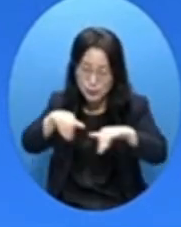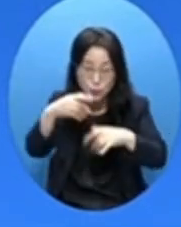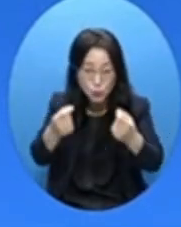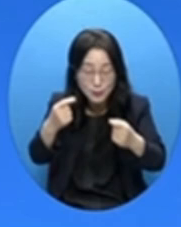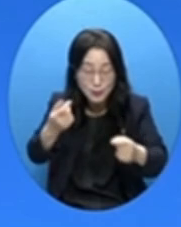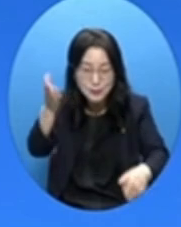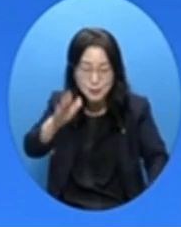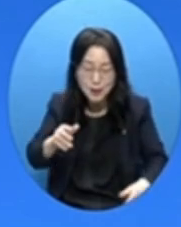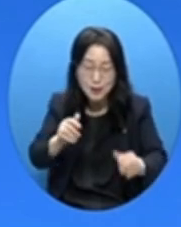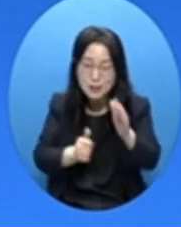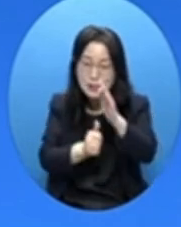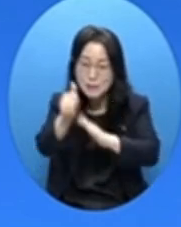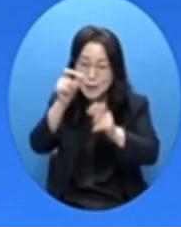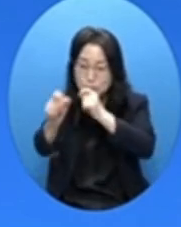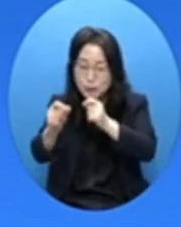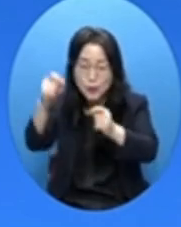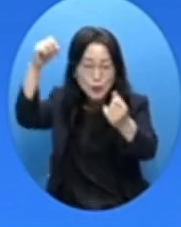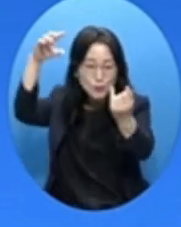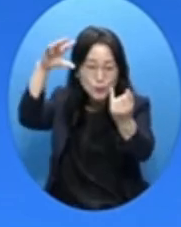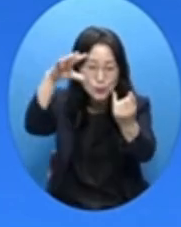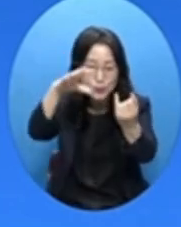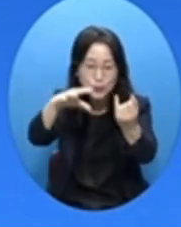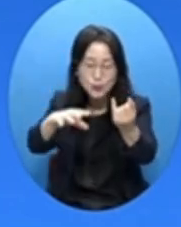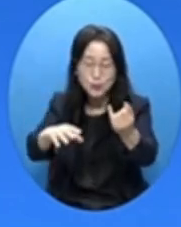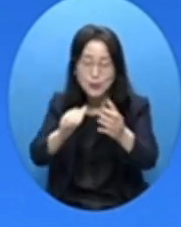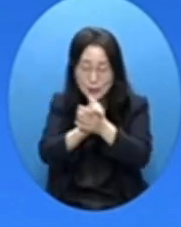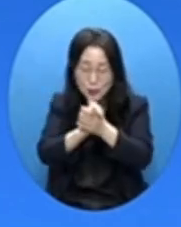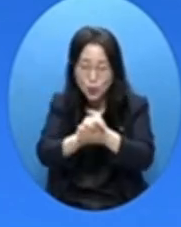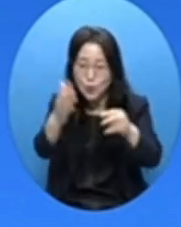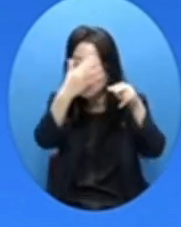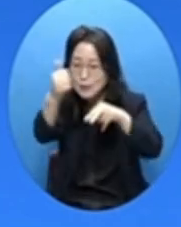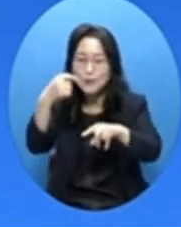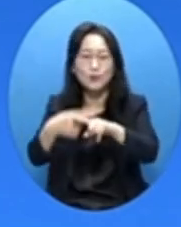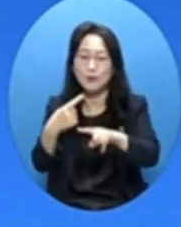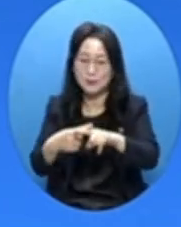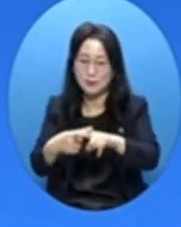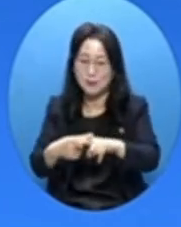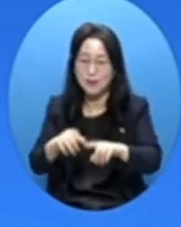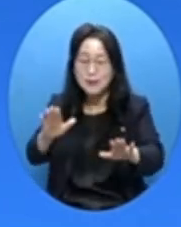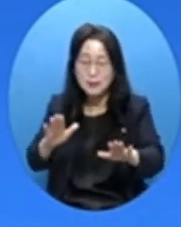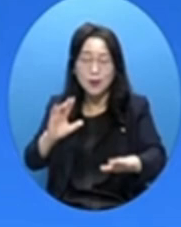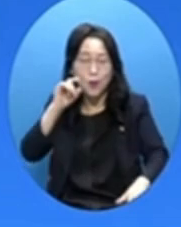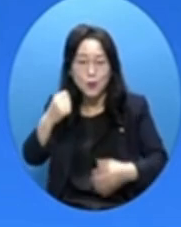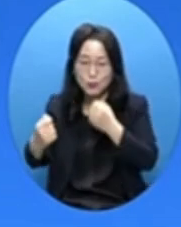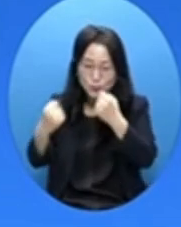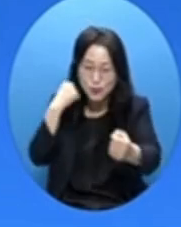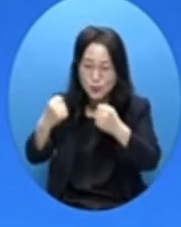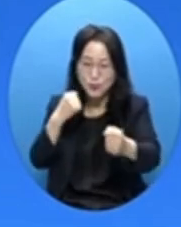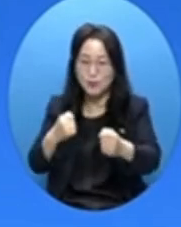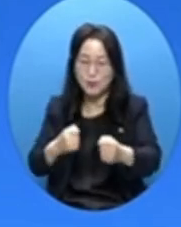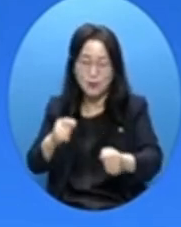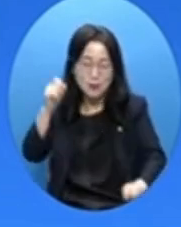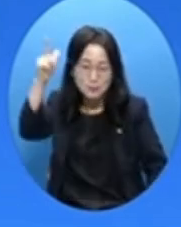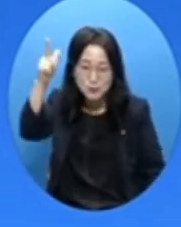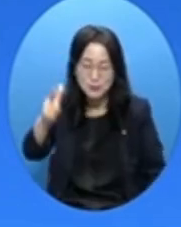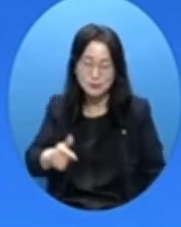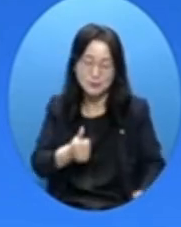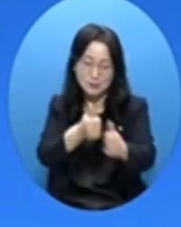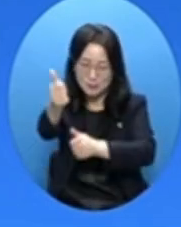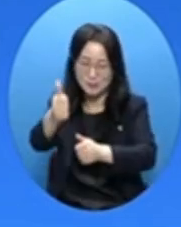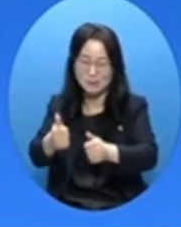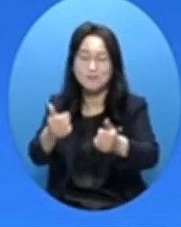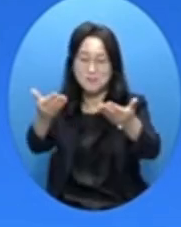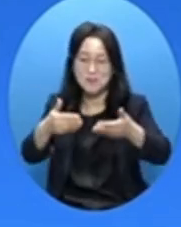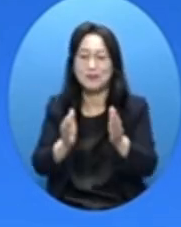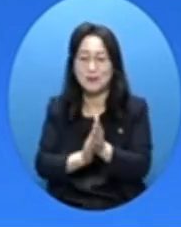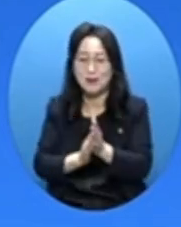켜져서 기대 사람 사무엘 처럼 기대 사물을 통하여 이 보도 어려운 쿠퍼가 의자 안승일 가족의 만들어 주셨습니다